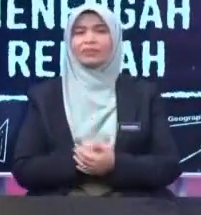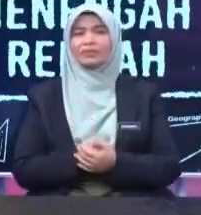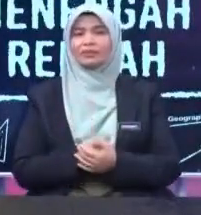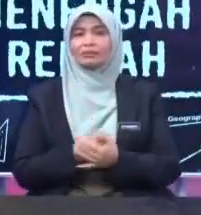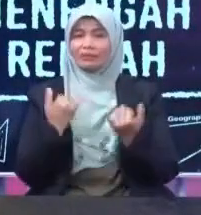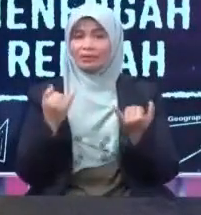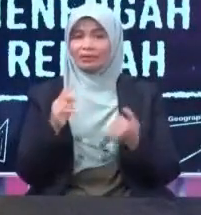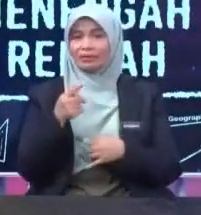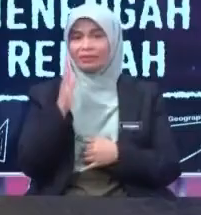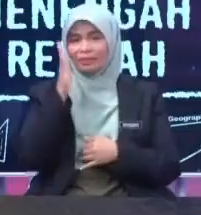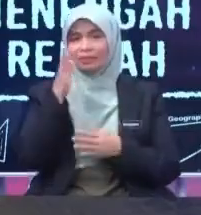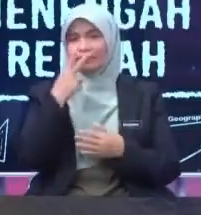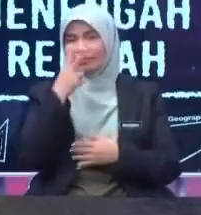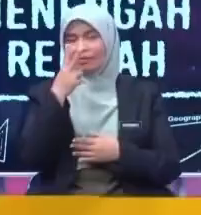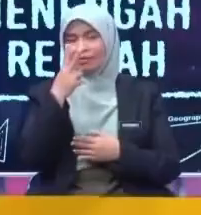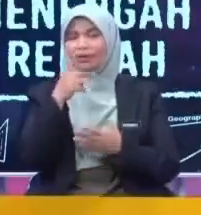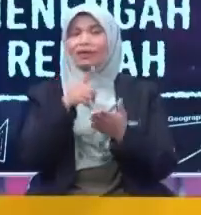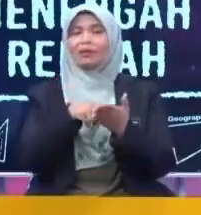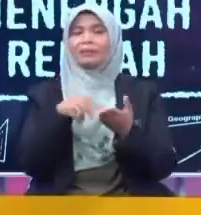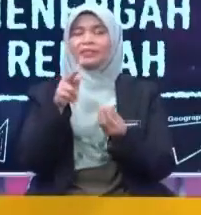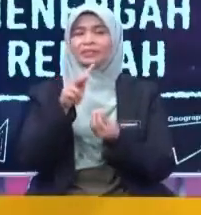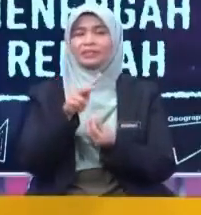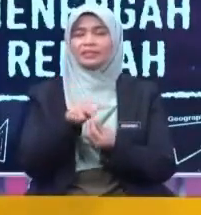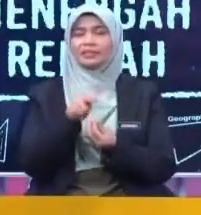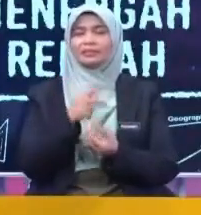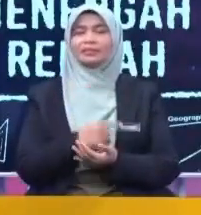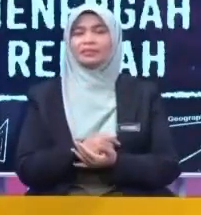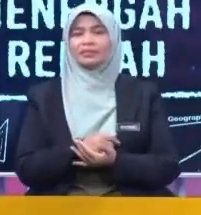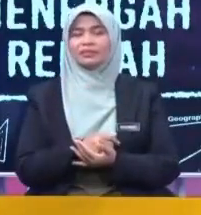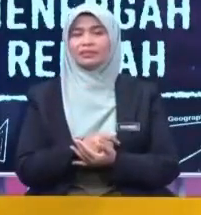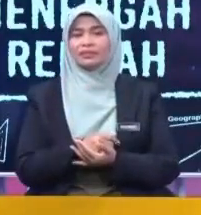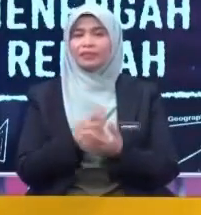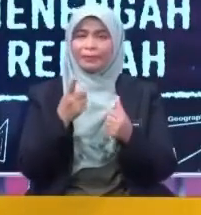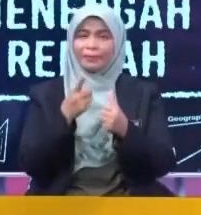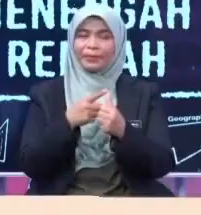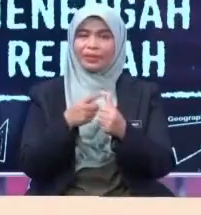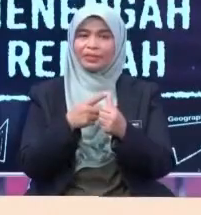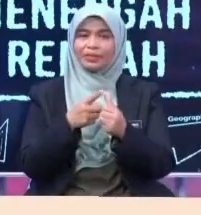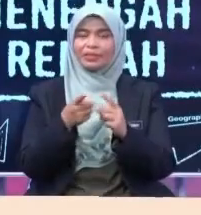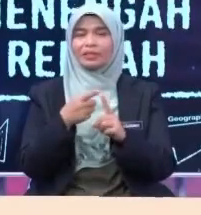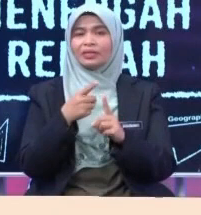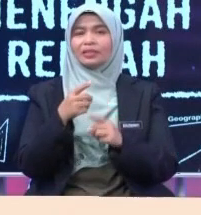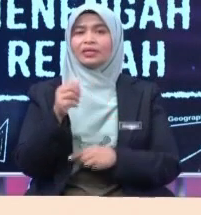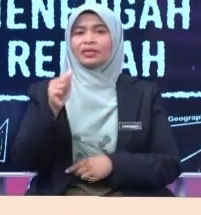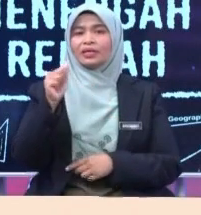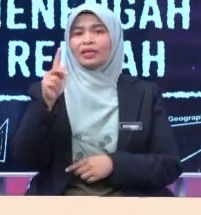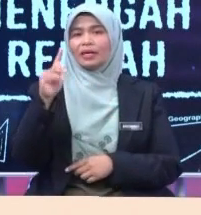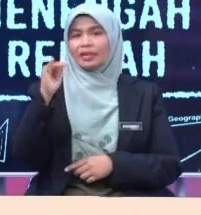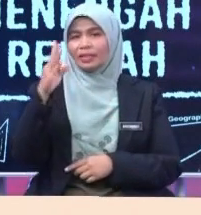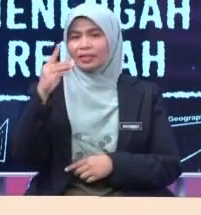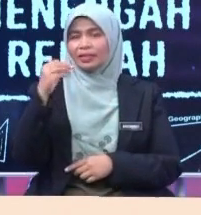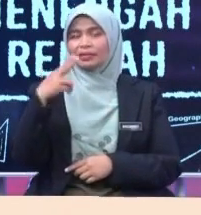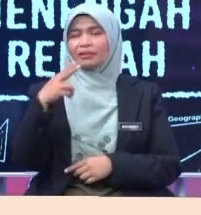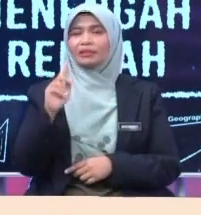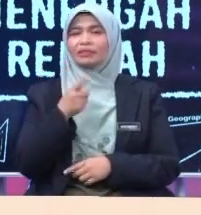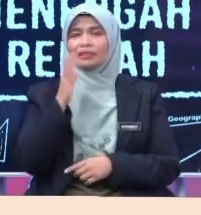tengok apakah kesan beriman kepada hari akhirat. Yang pertama dari aspek akidah, kita akan segera bertaubat setelah